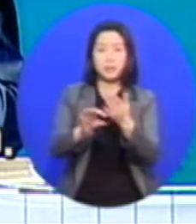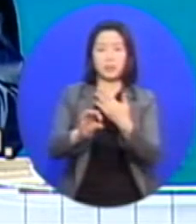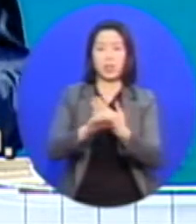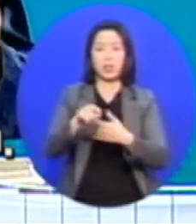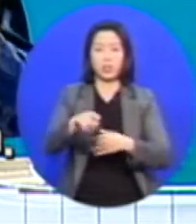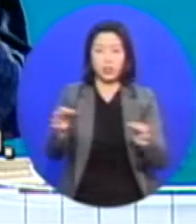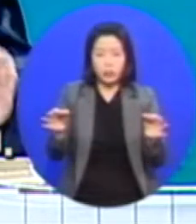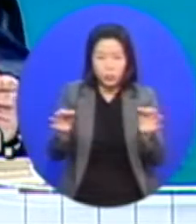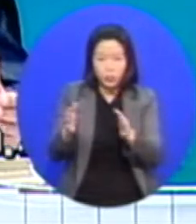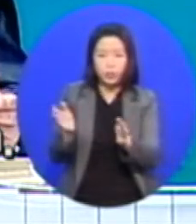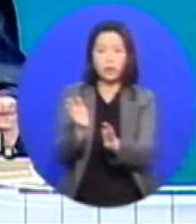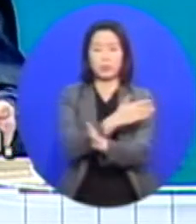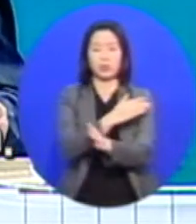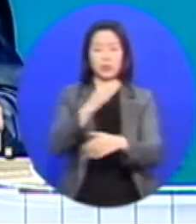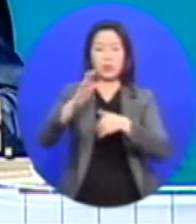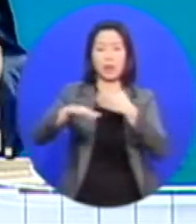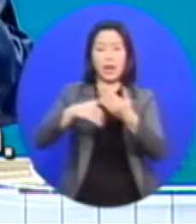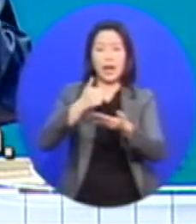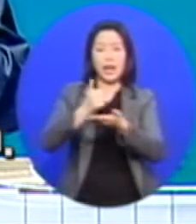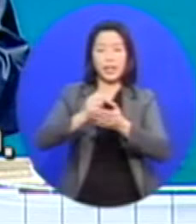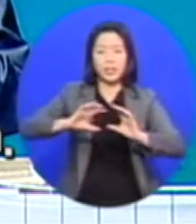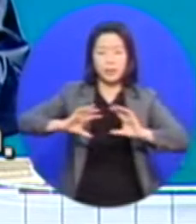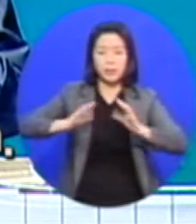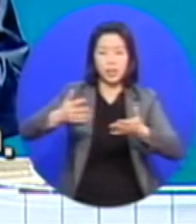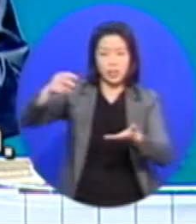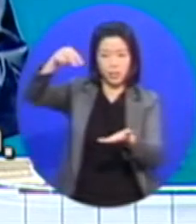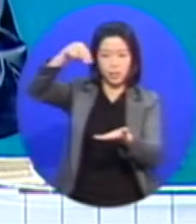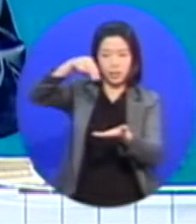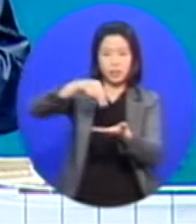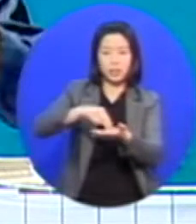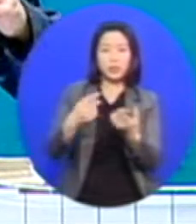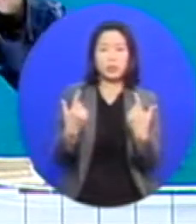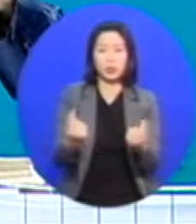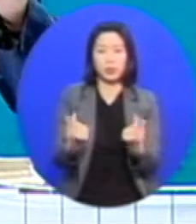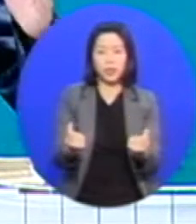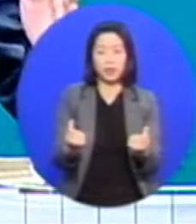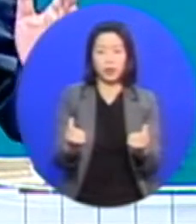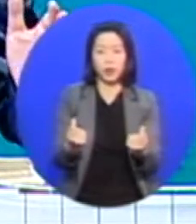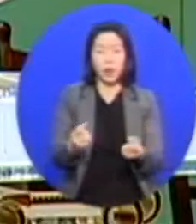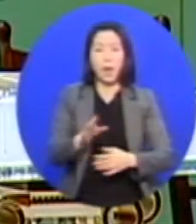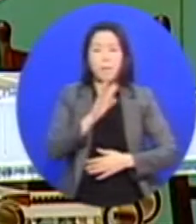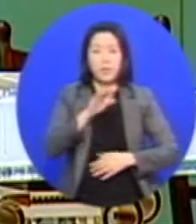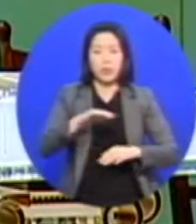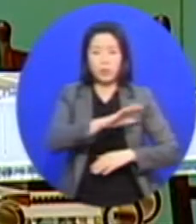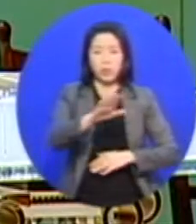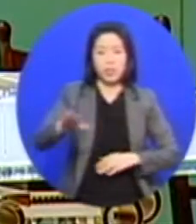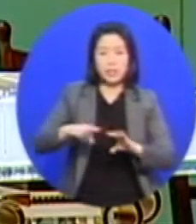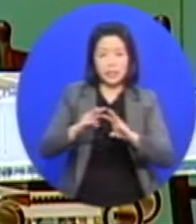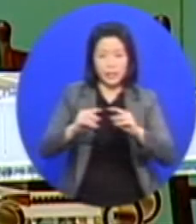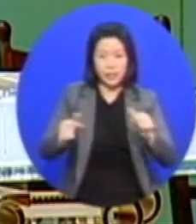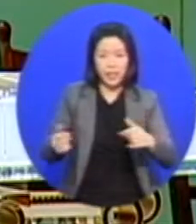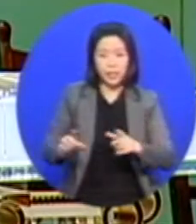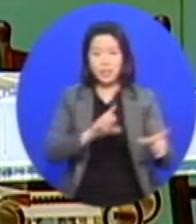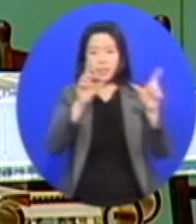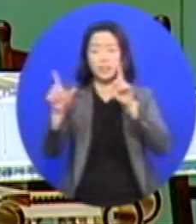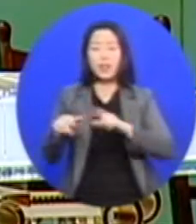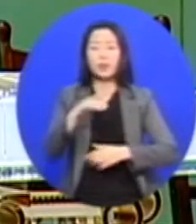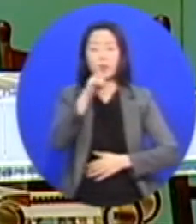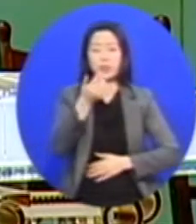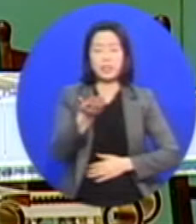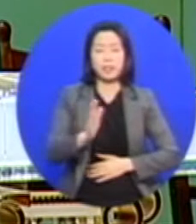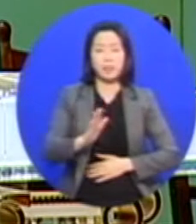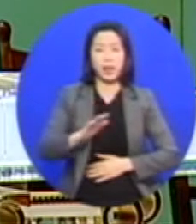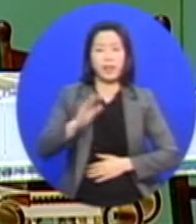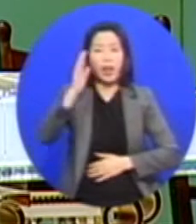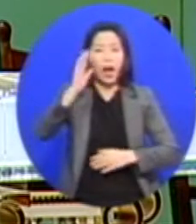하나님의 나라에 그래서 얻게 됩니다 우리가 비록 이 세상에 살지만 우리는 하나님의 나라